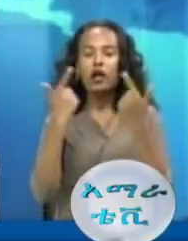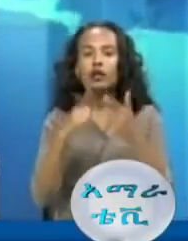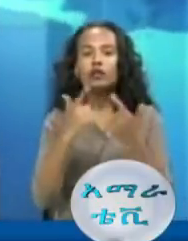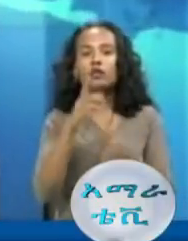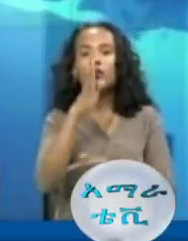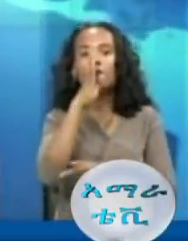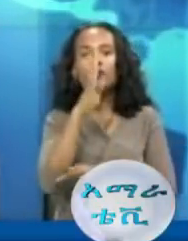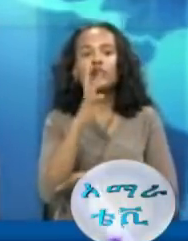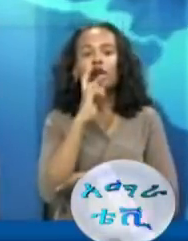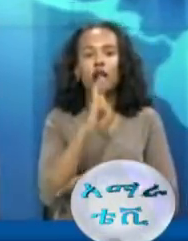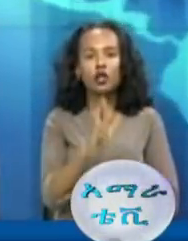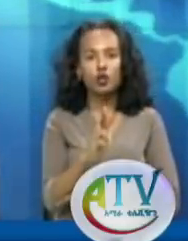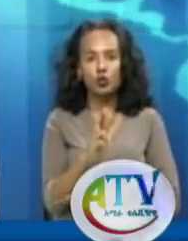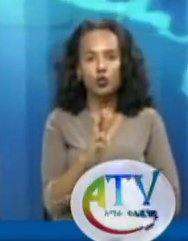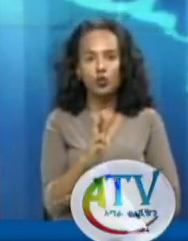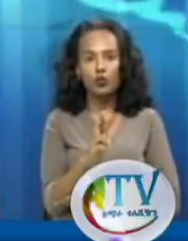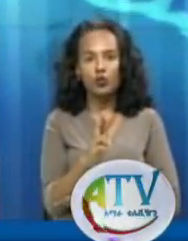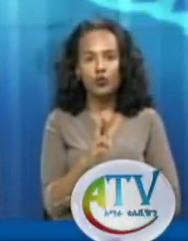መፍጠር ናቸው።